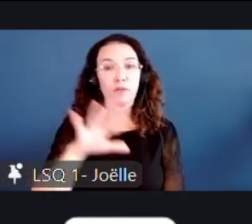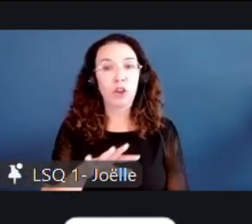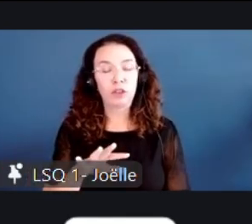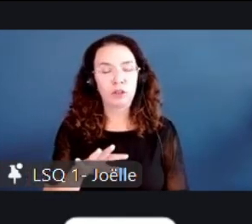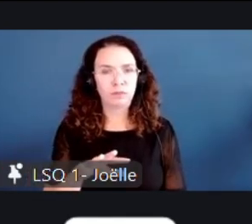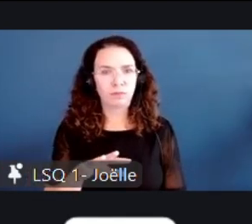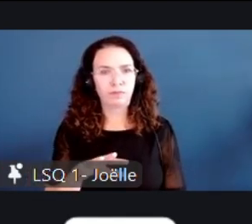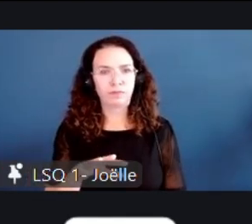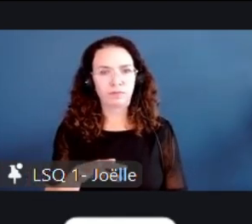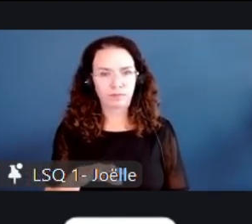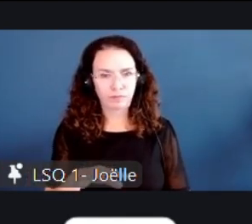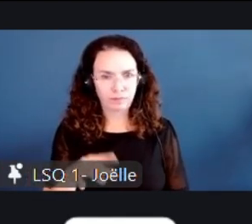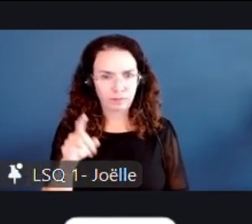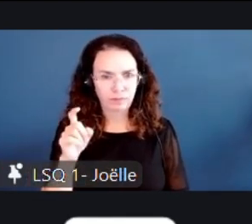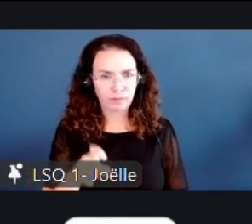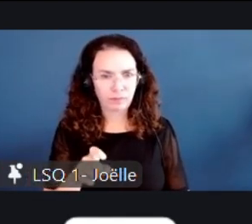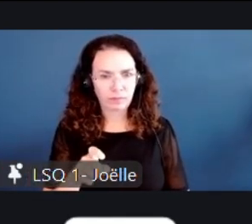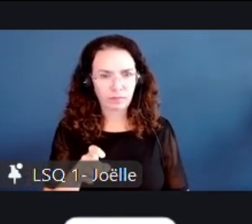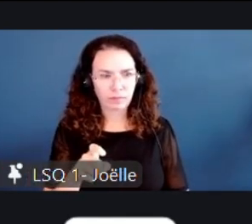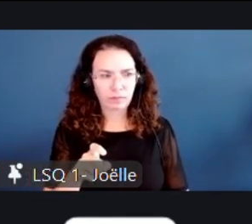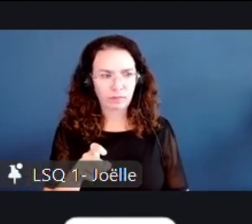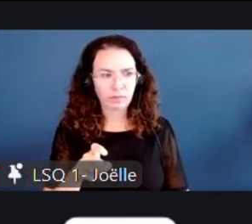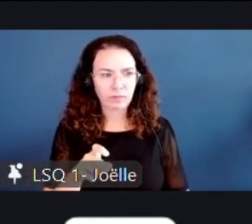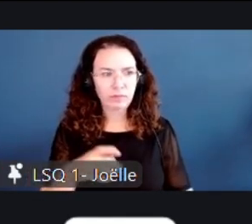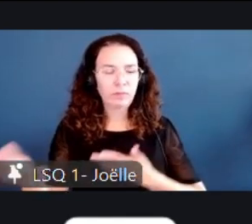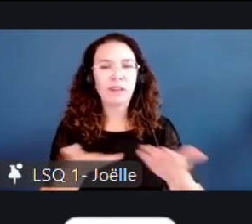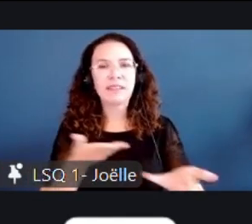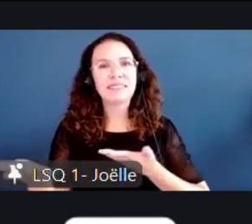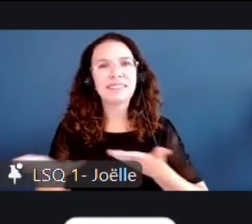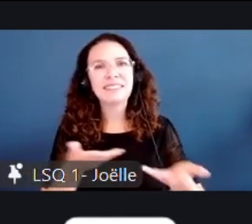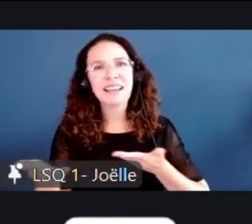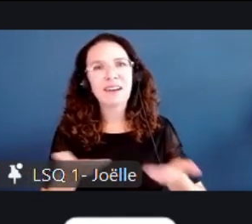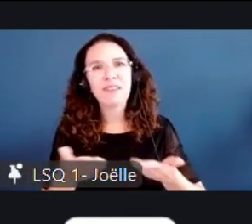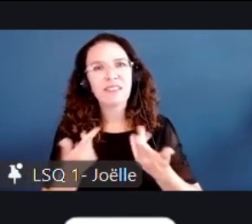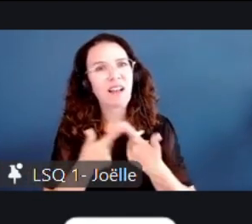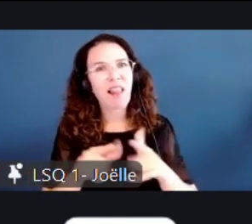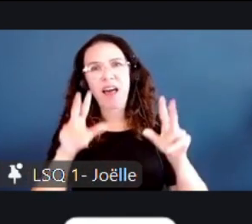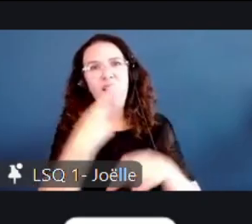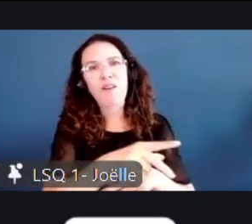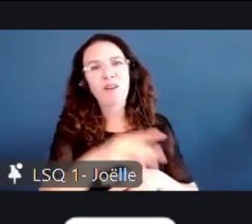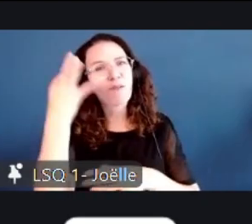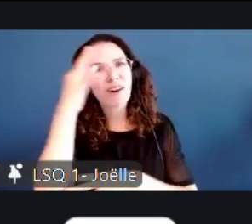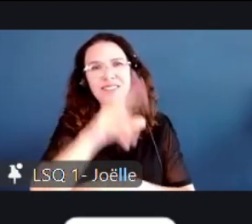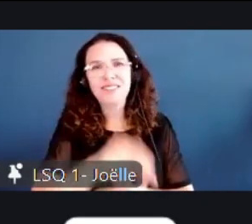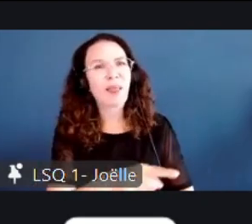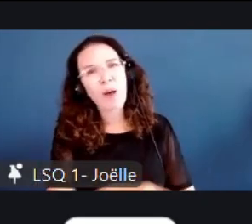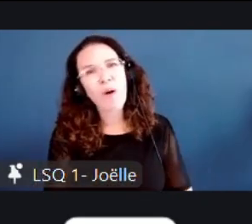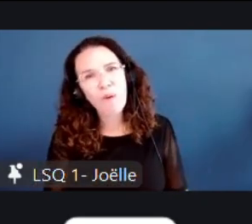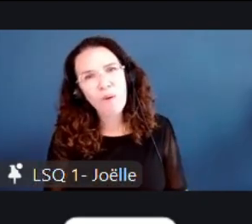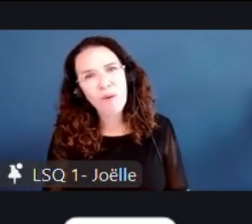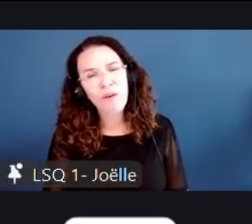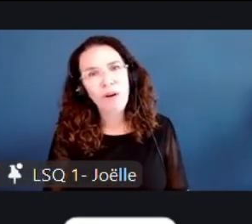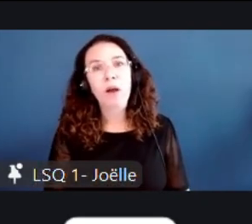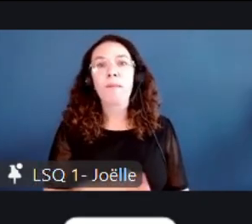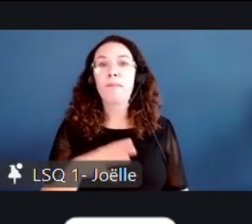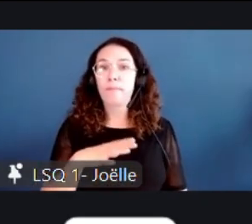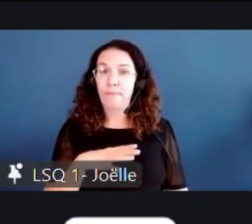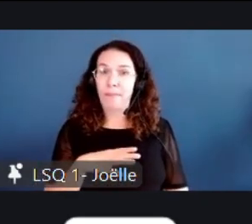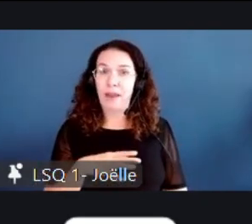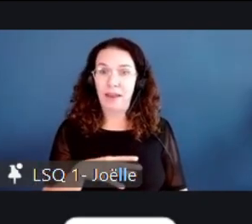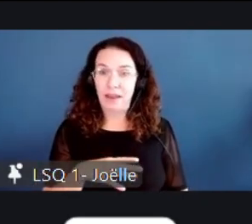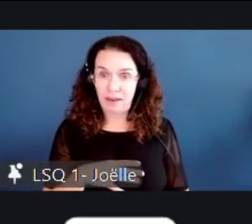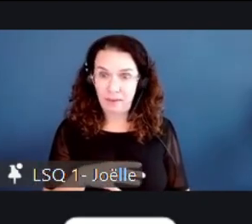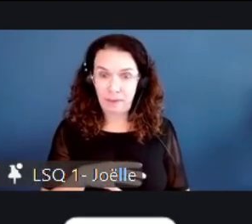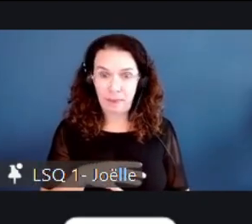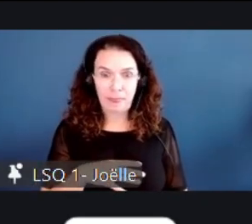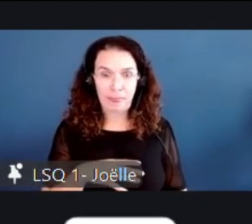doivent souvent avoir recours à des services qui ne sont pas dans leur langue de choix. Par contre, l'étude de Sauvé